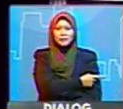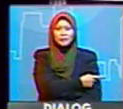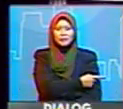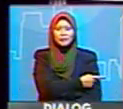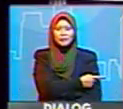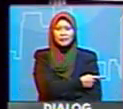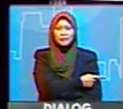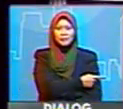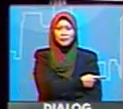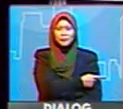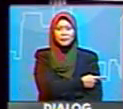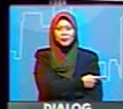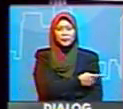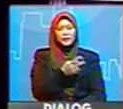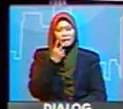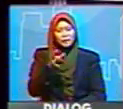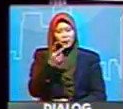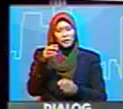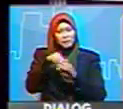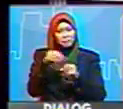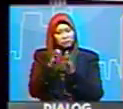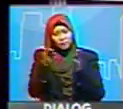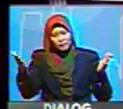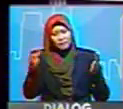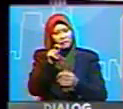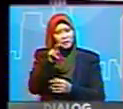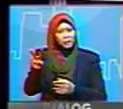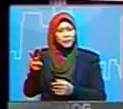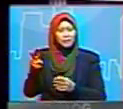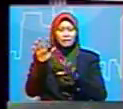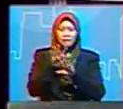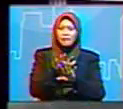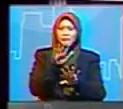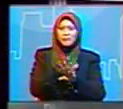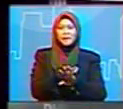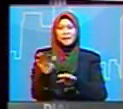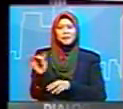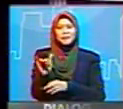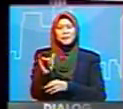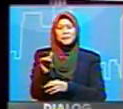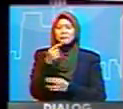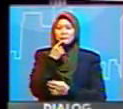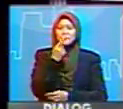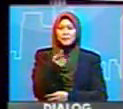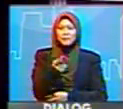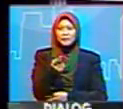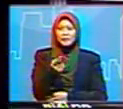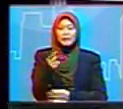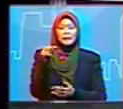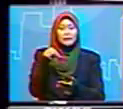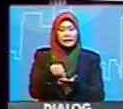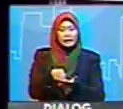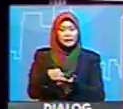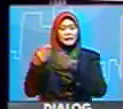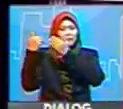yang dalam media sosial dan sebagainya ramai yang seolah-olah mengatakan ini adalah